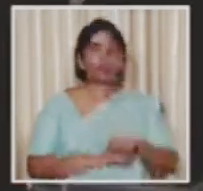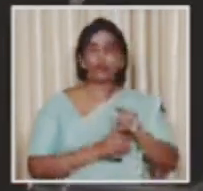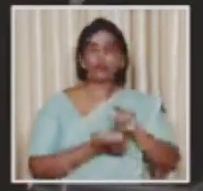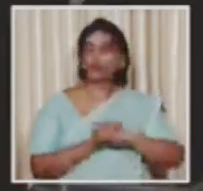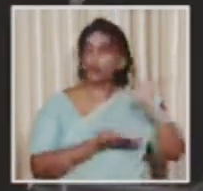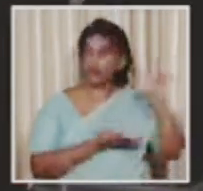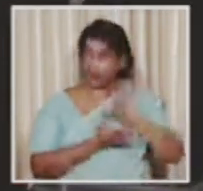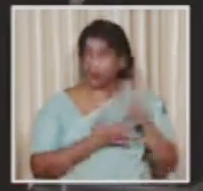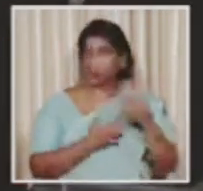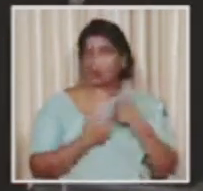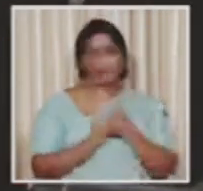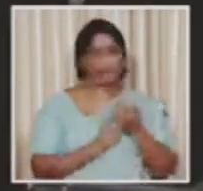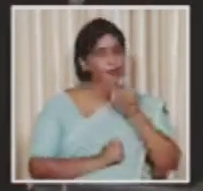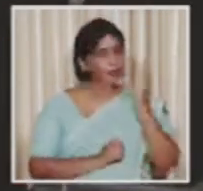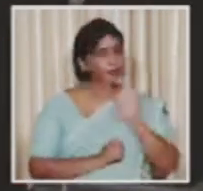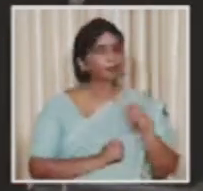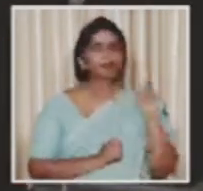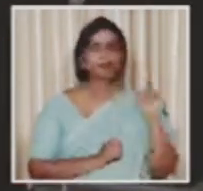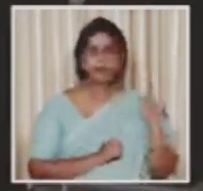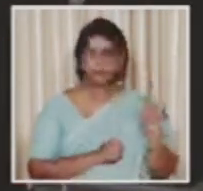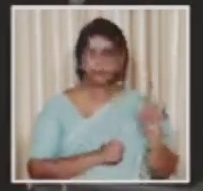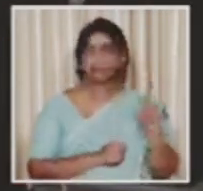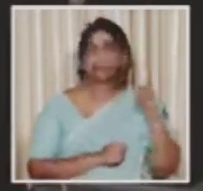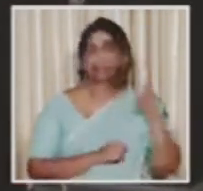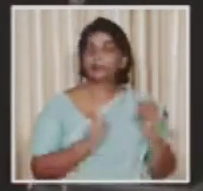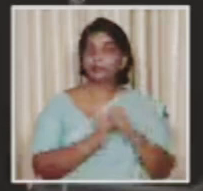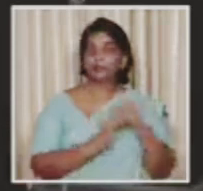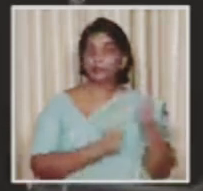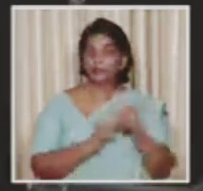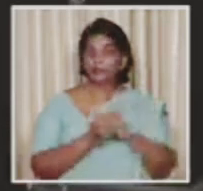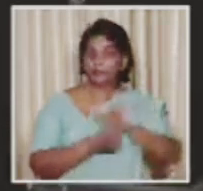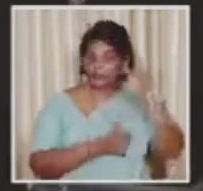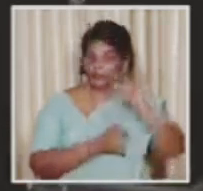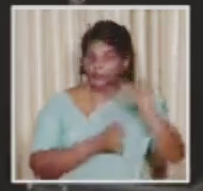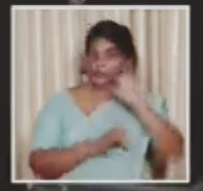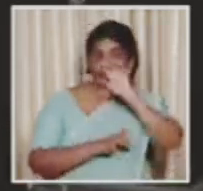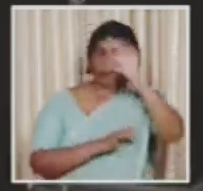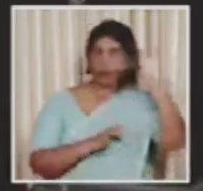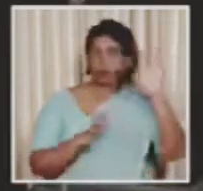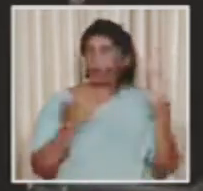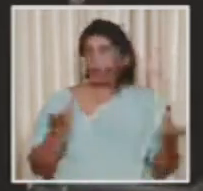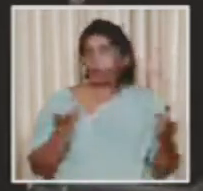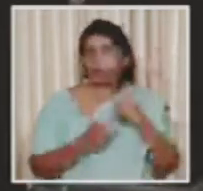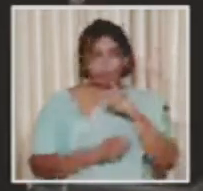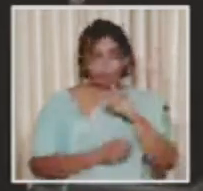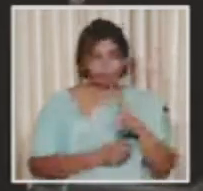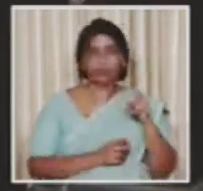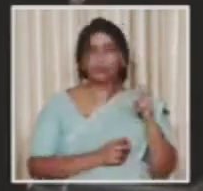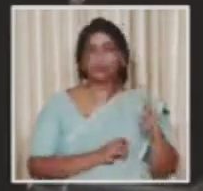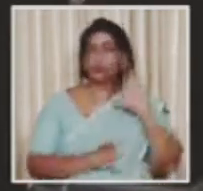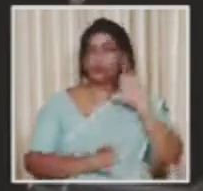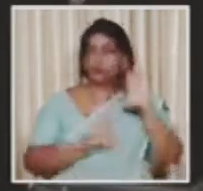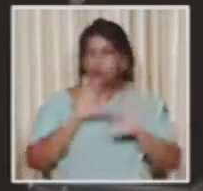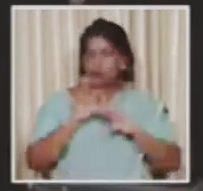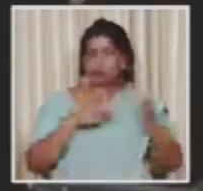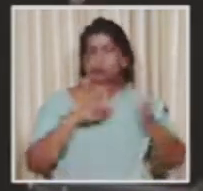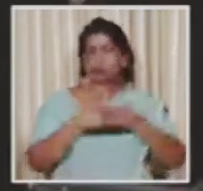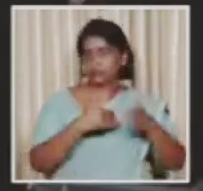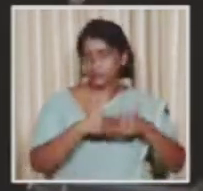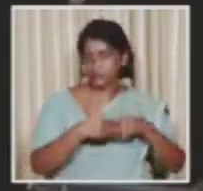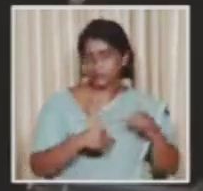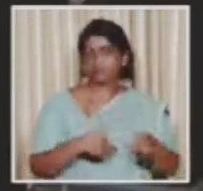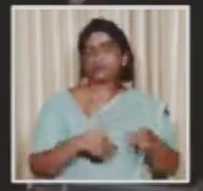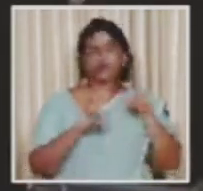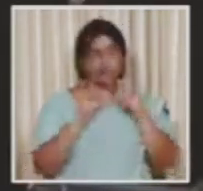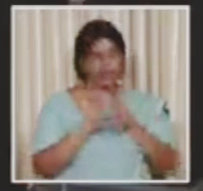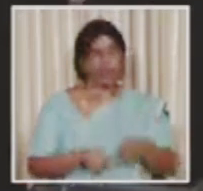කරවන්න අපිට පුළුවන්කම ලැබුණා. මේ ශ්‍රමිකයන් යොමු කළ ඇති රටවල් කවරේද කියලා තියෙනවා. තොරතුරු ඇමිනුමේ සඳහන් කරලා තියෙනවා